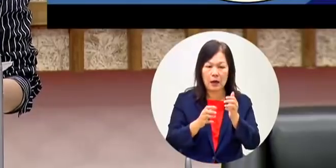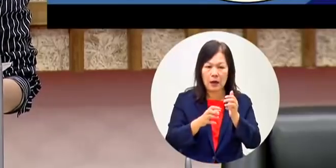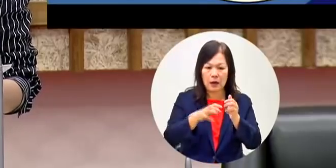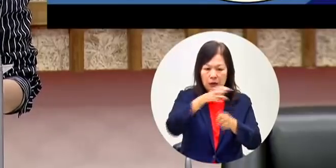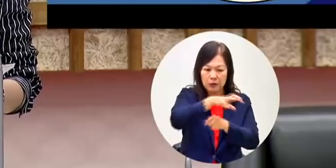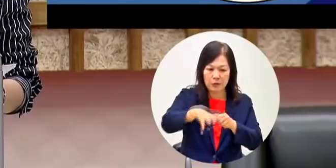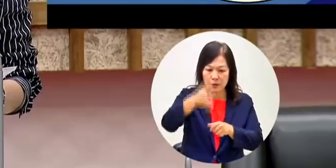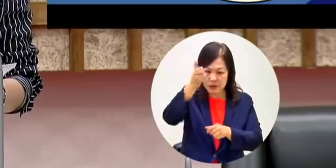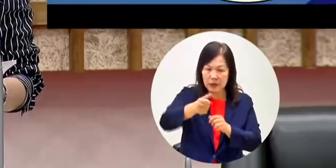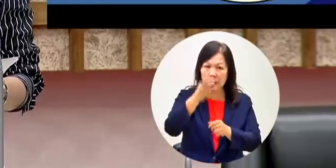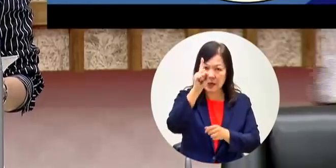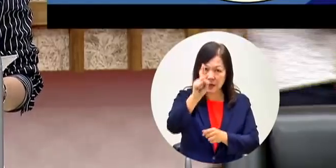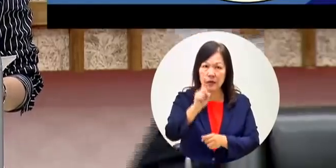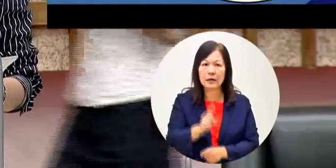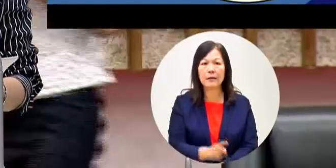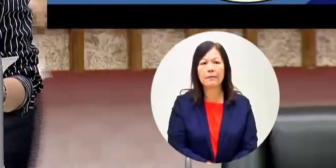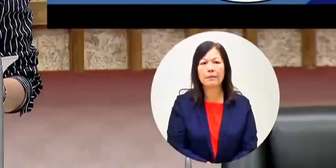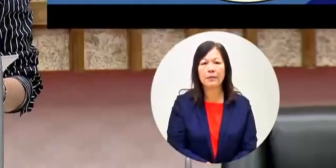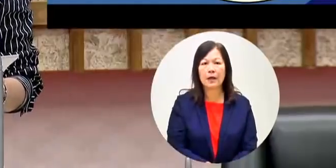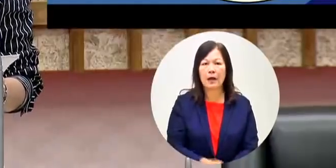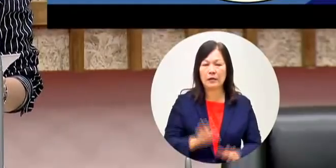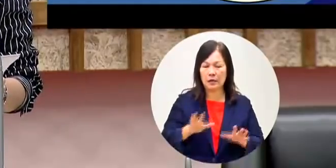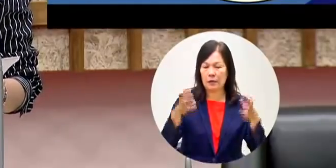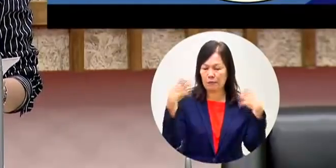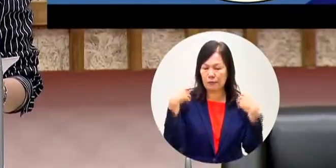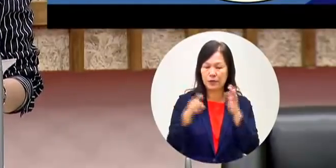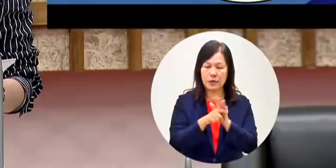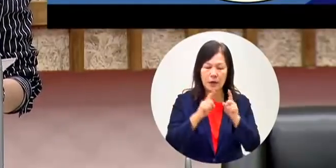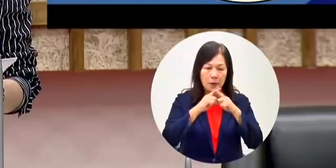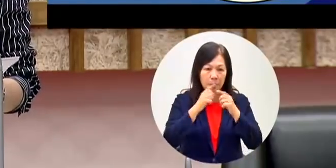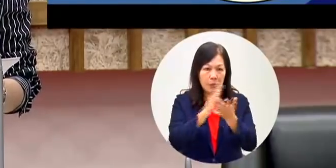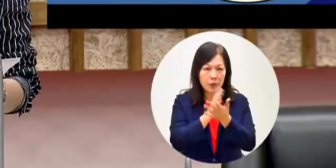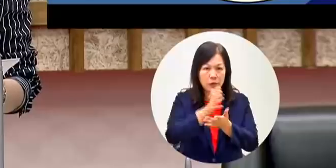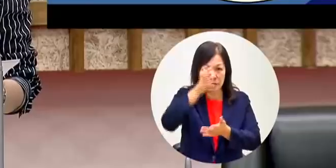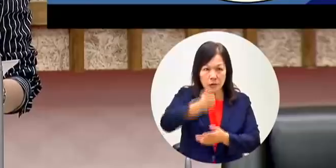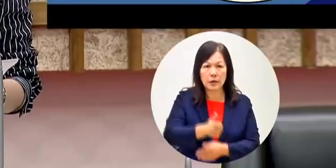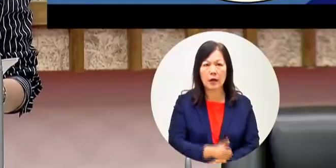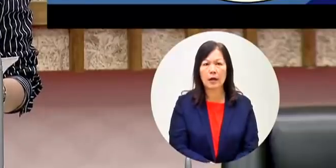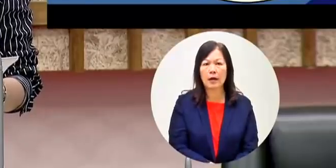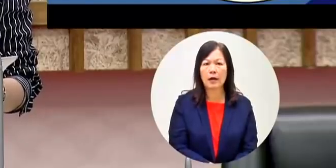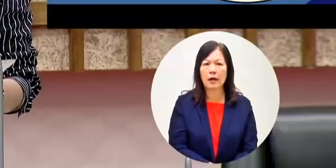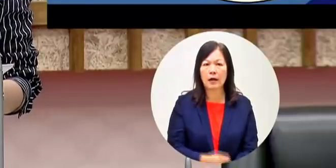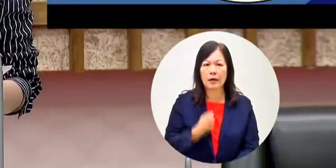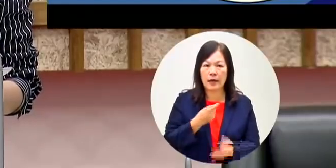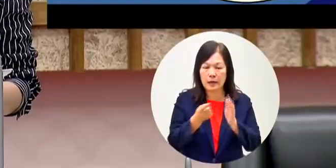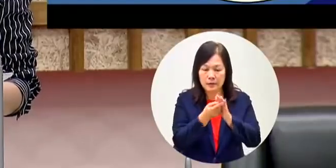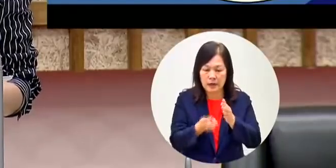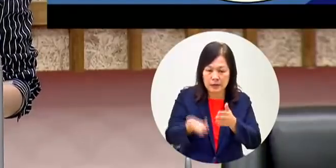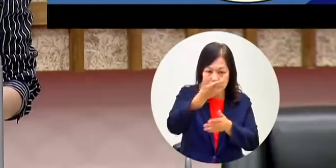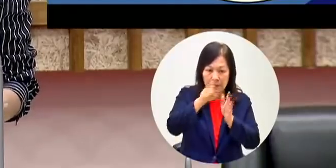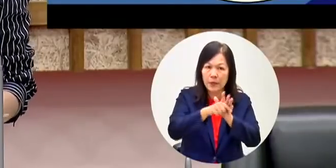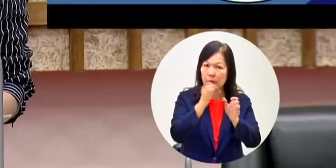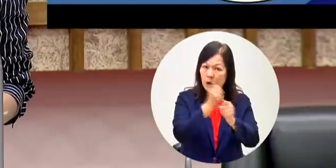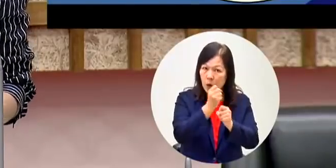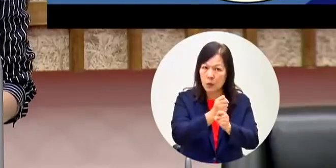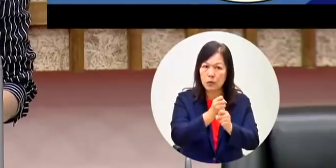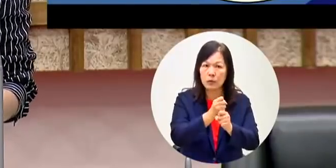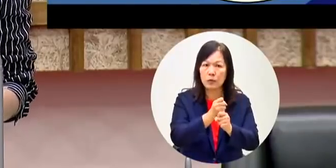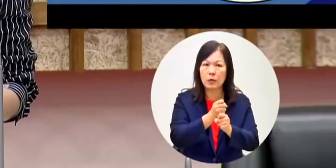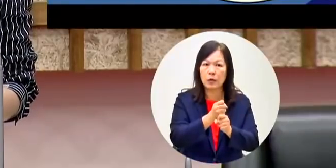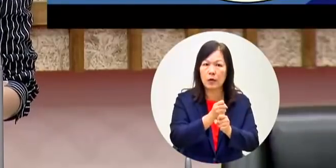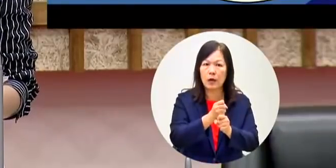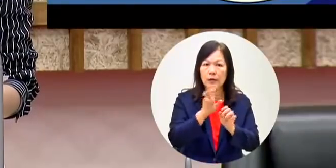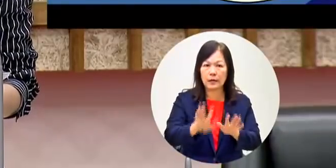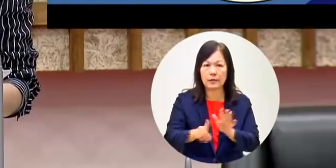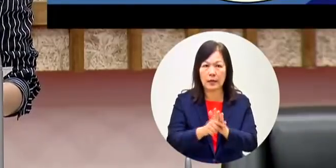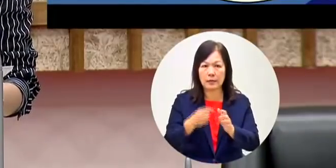任了副秘书长，那个让前任的政务跟事务的首长做您市长以及副市长